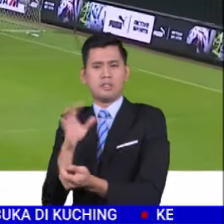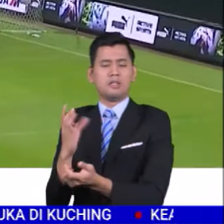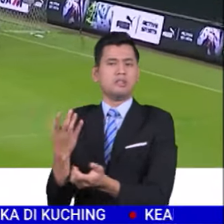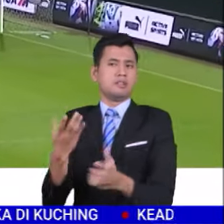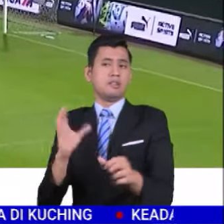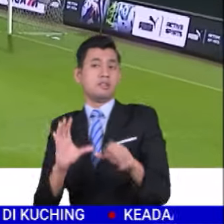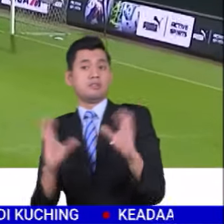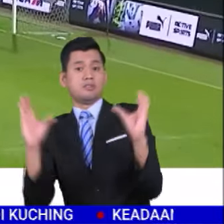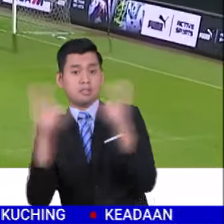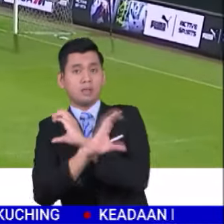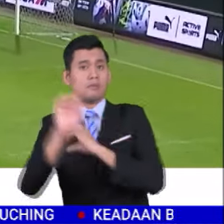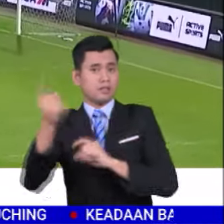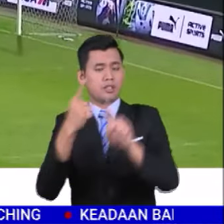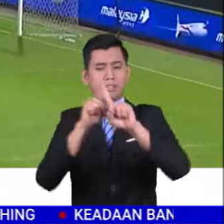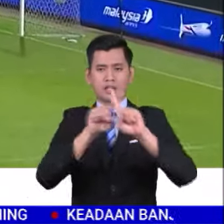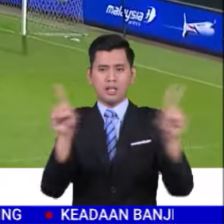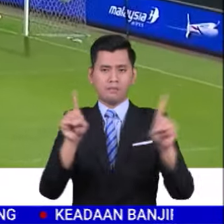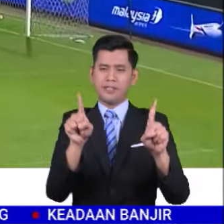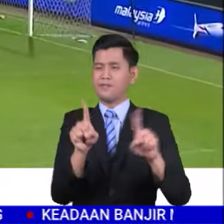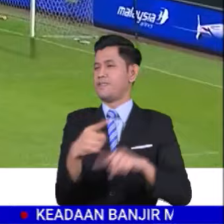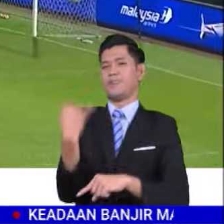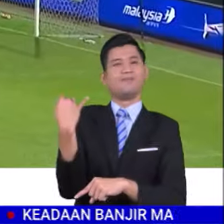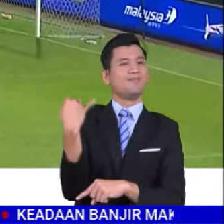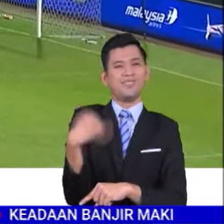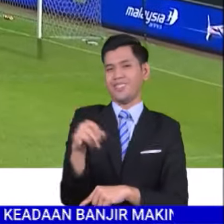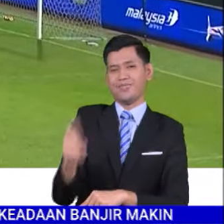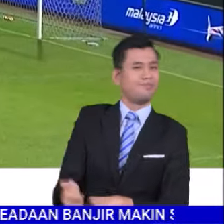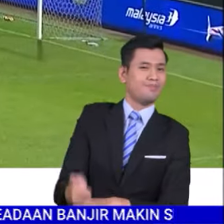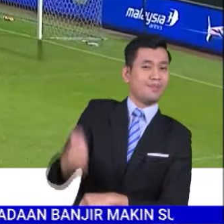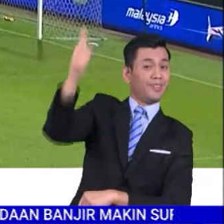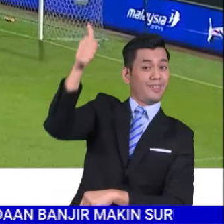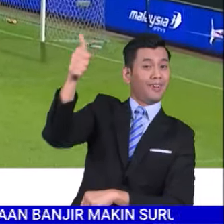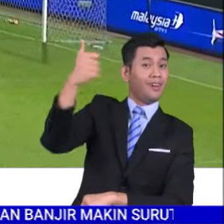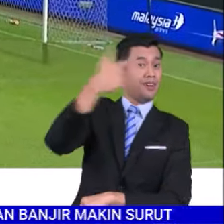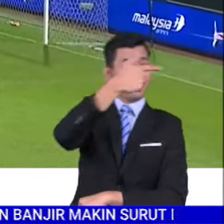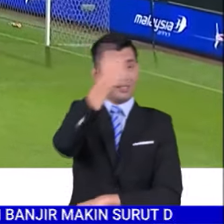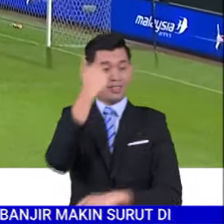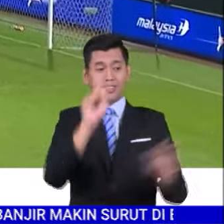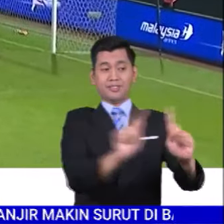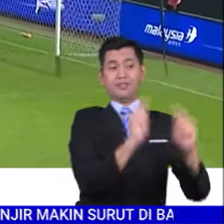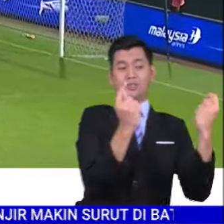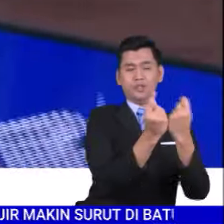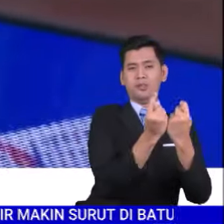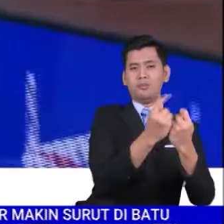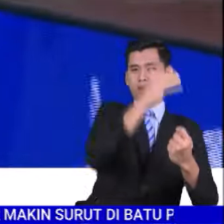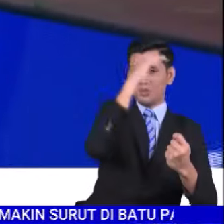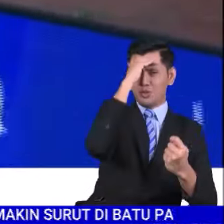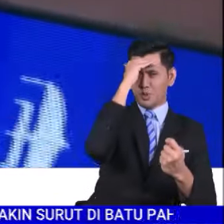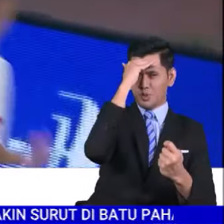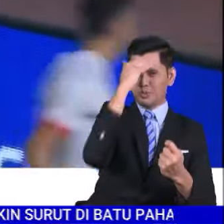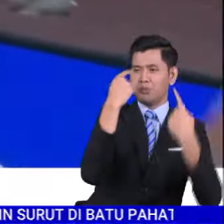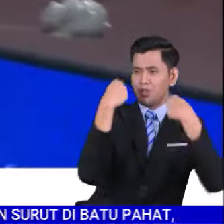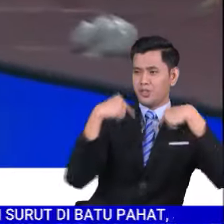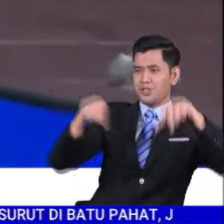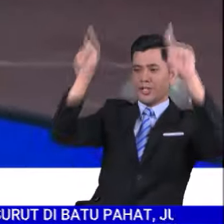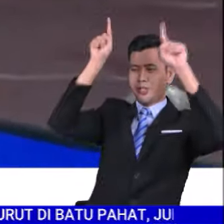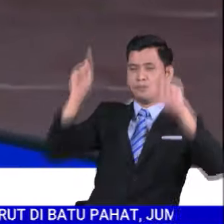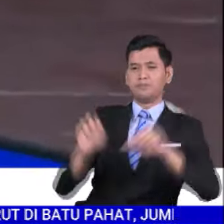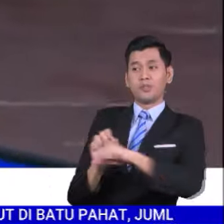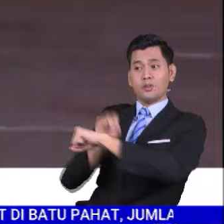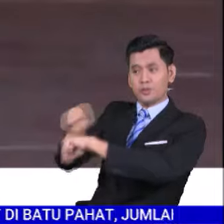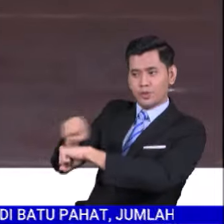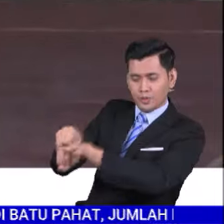musim 2023 namun mereka gagal memenuhi kelangkaan itu apabila divolusi 4 gol pada pertemuan di stadium